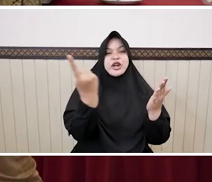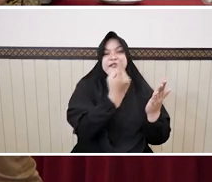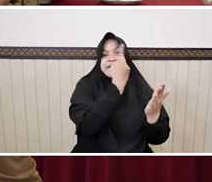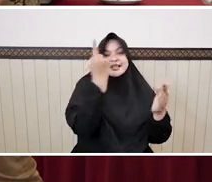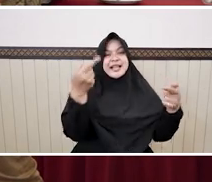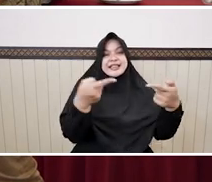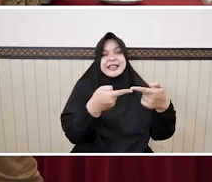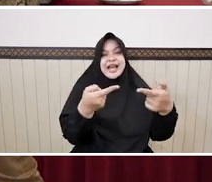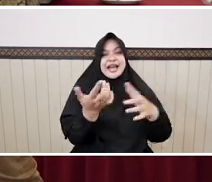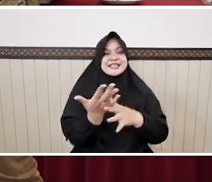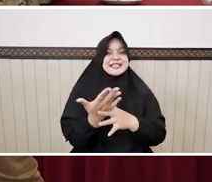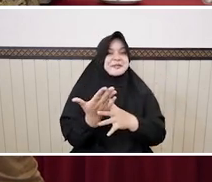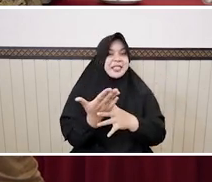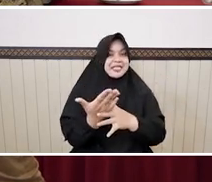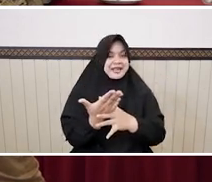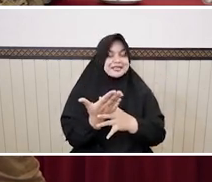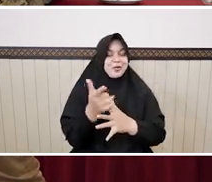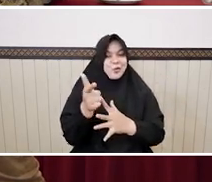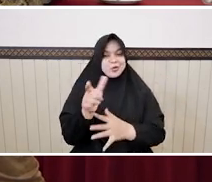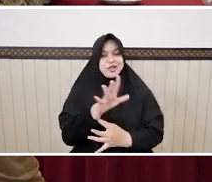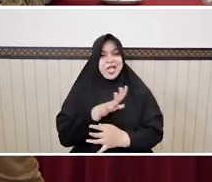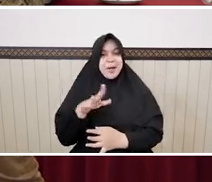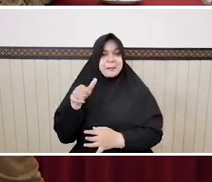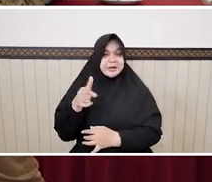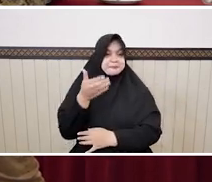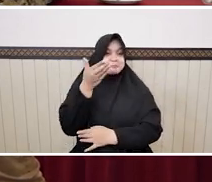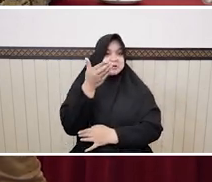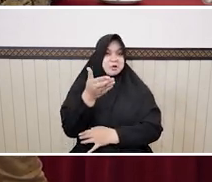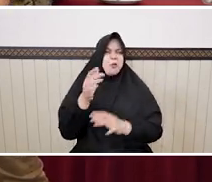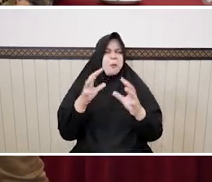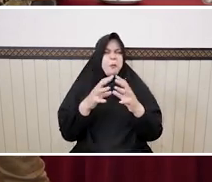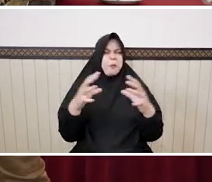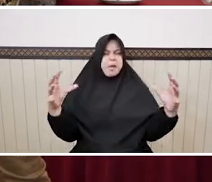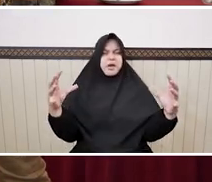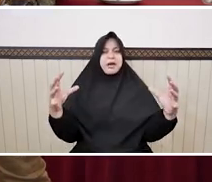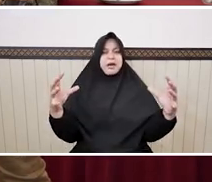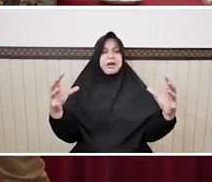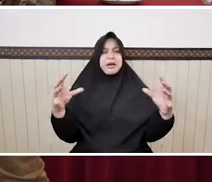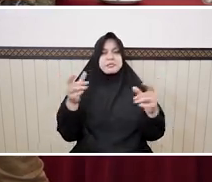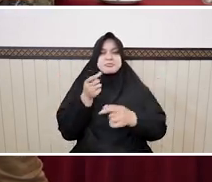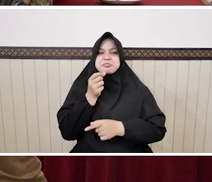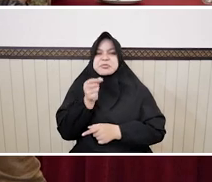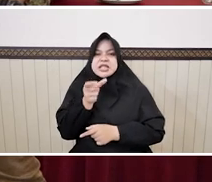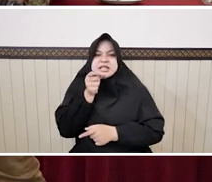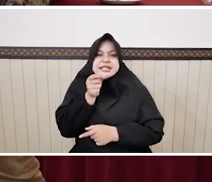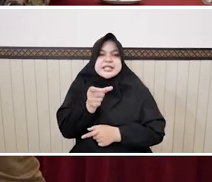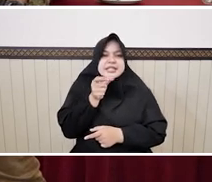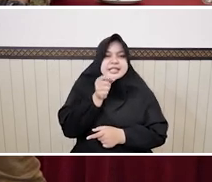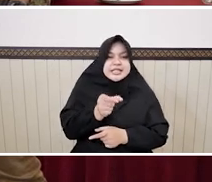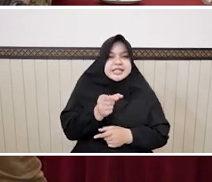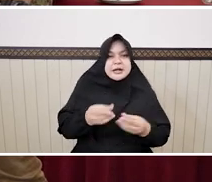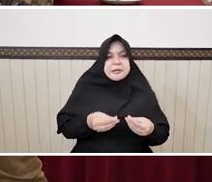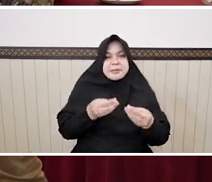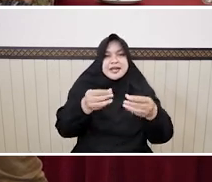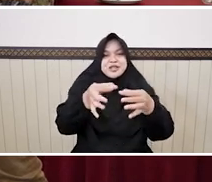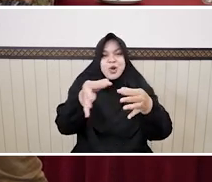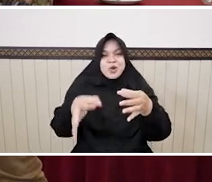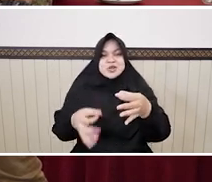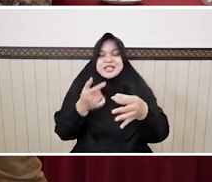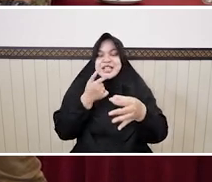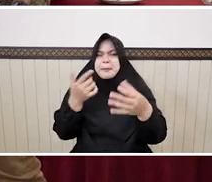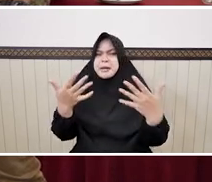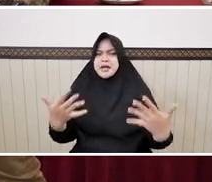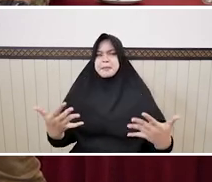terkait dengan aksesibilitas selama ini beliau memang cukup banyak mengkritisi dan memberikan solusi Bagaimana kemudian